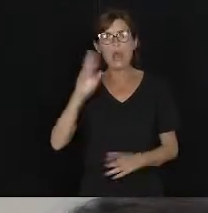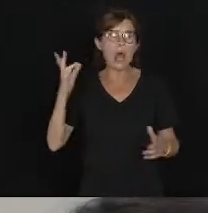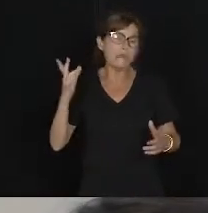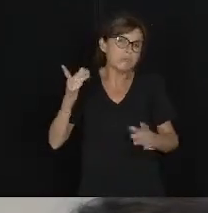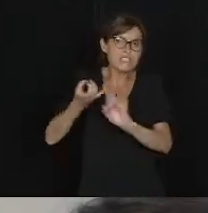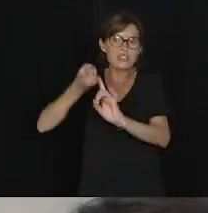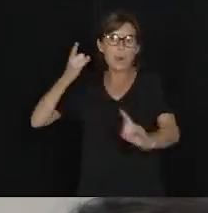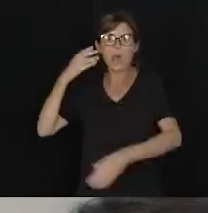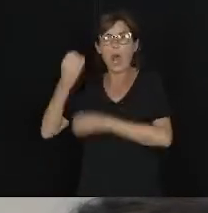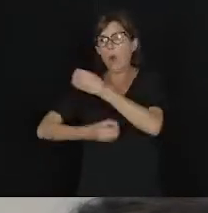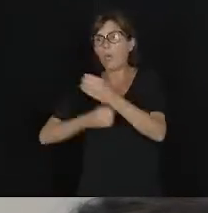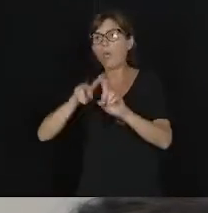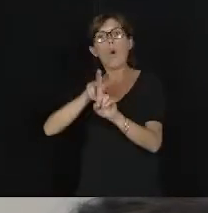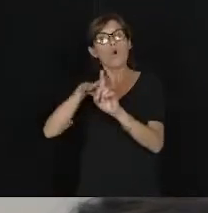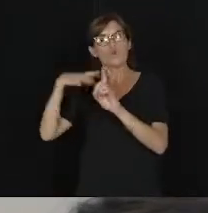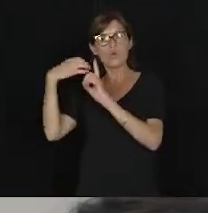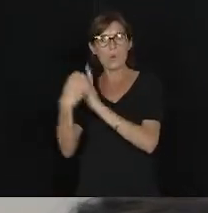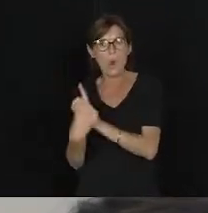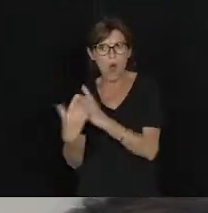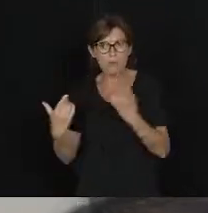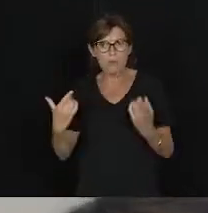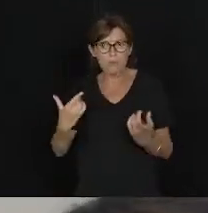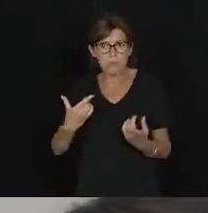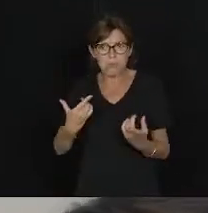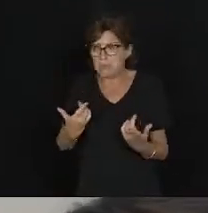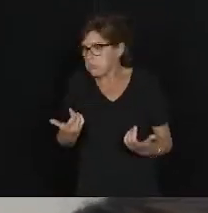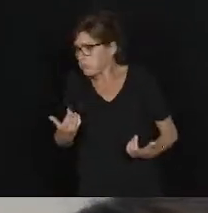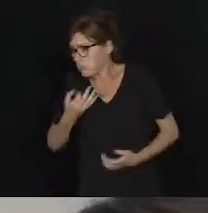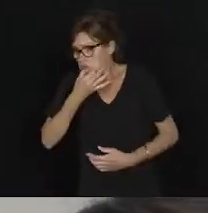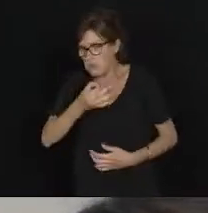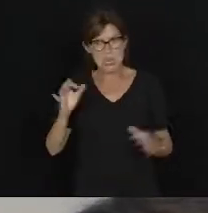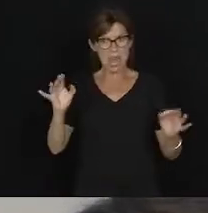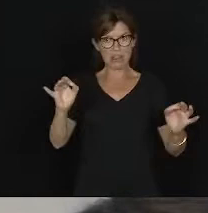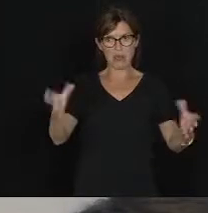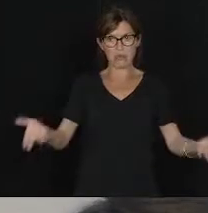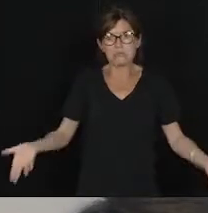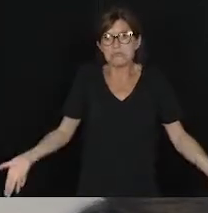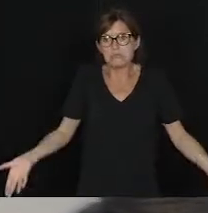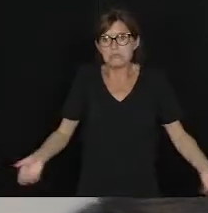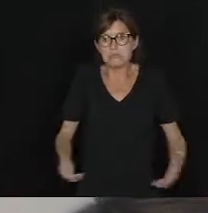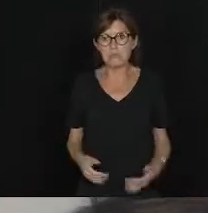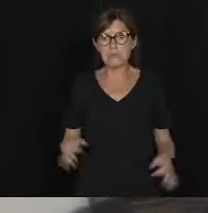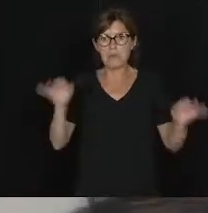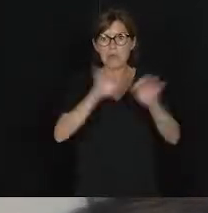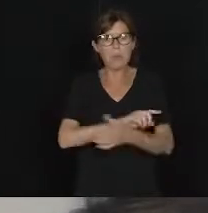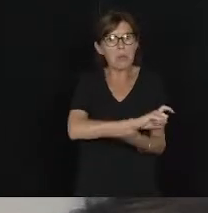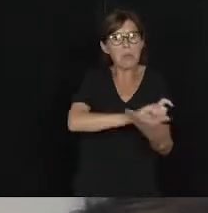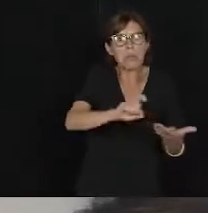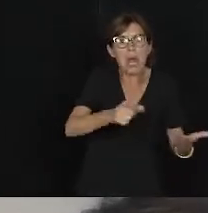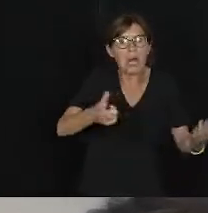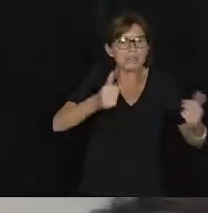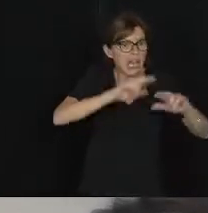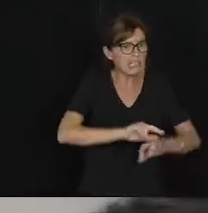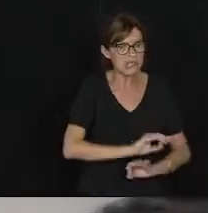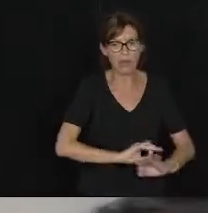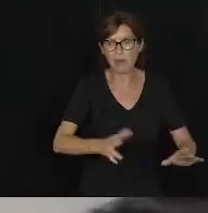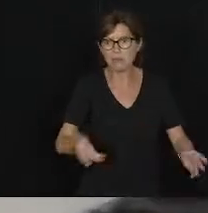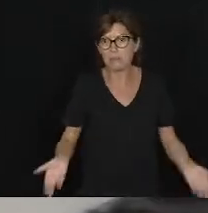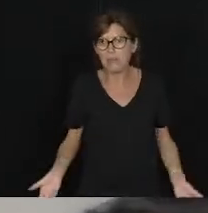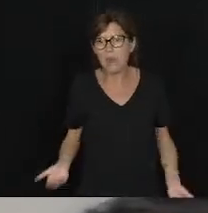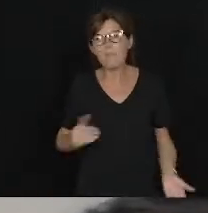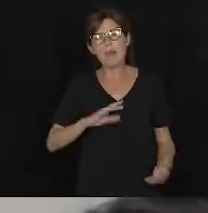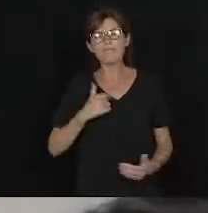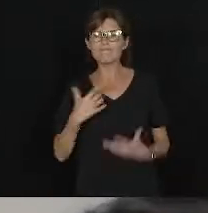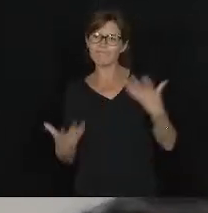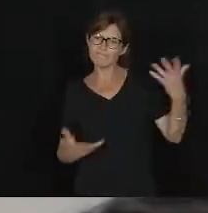l'éducation. Et rien de rien, nous disent les sciences de l'éducation. Alors, j'aimerais pour finir peut-être mettre en discussion ou tempérer cette croyance